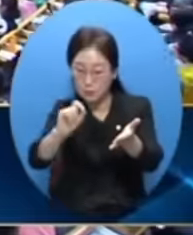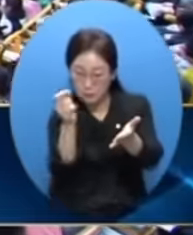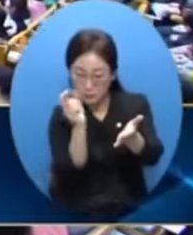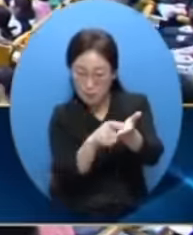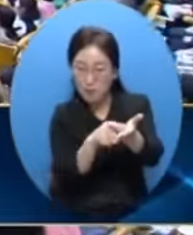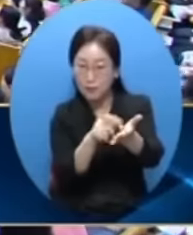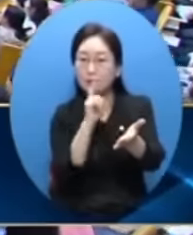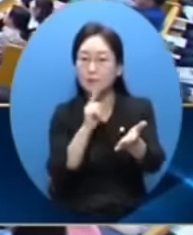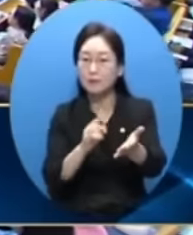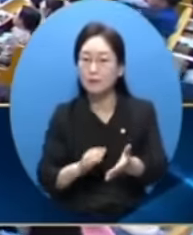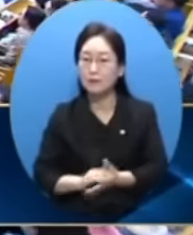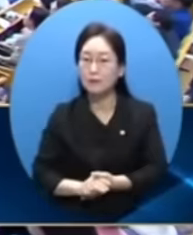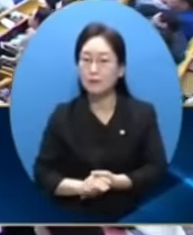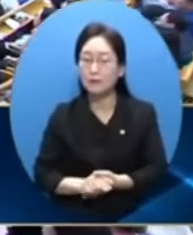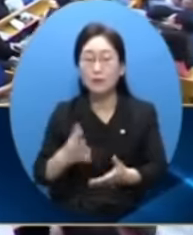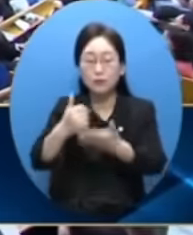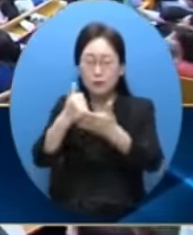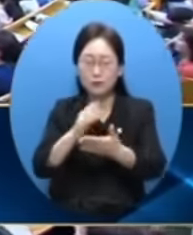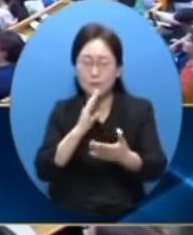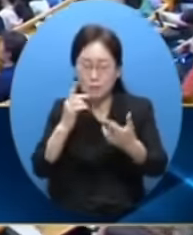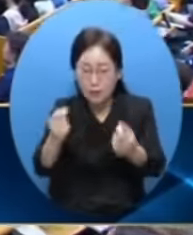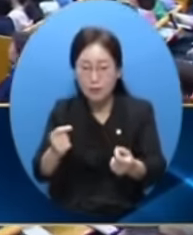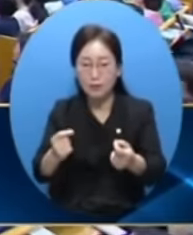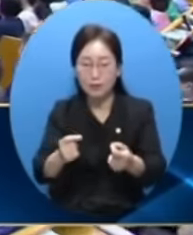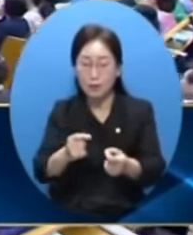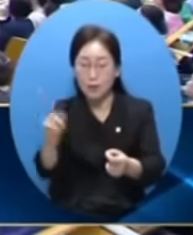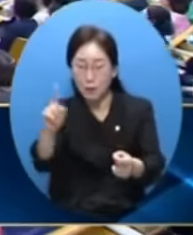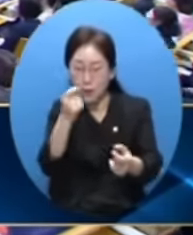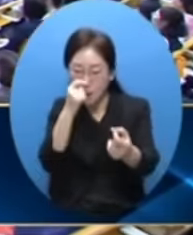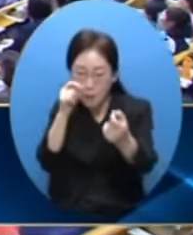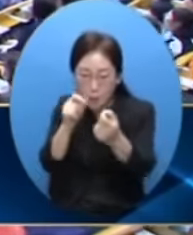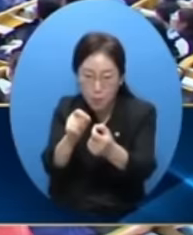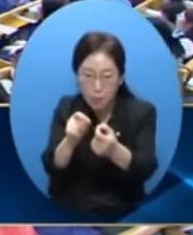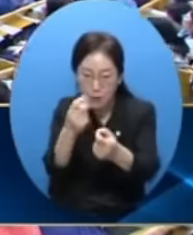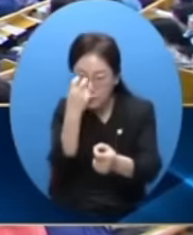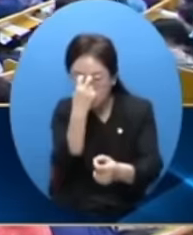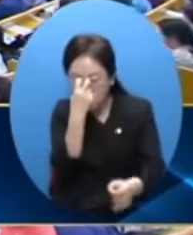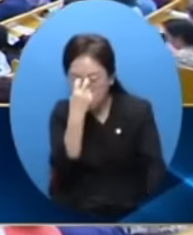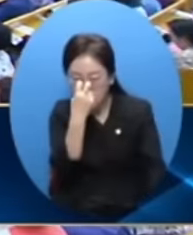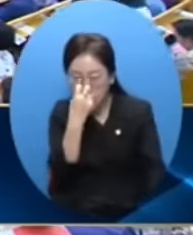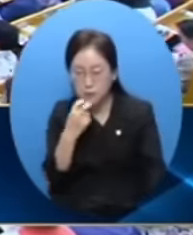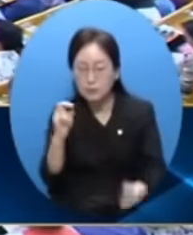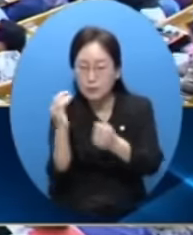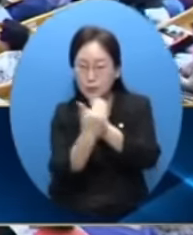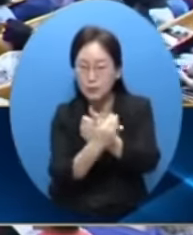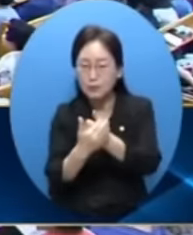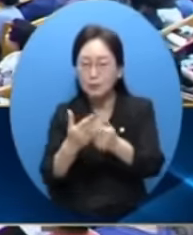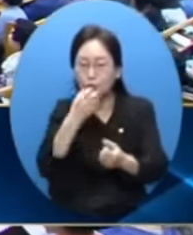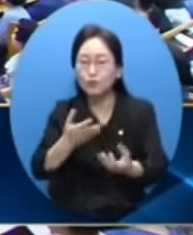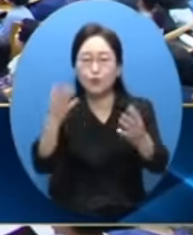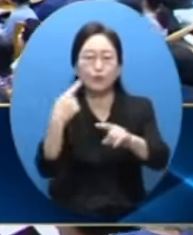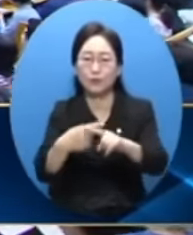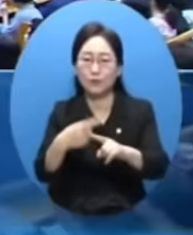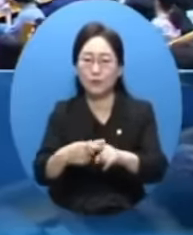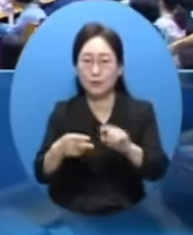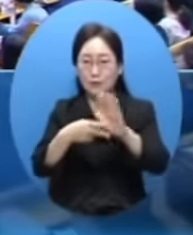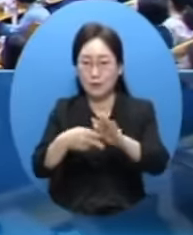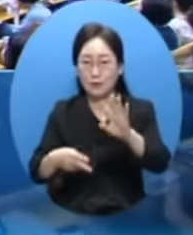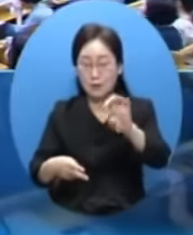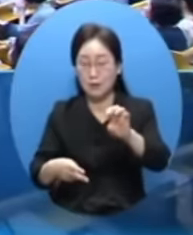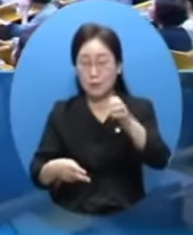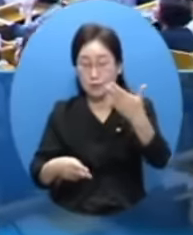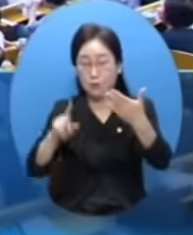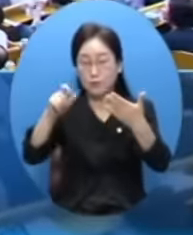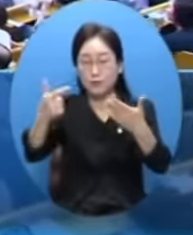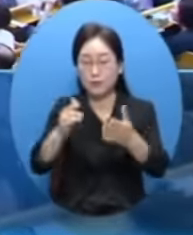말씀합니다. 주님이 그만큼 우리를 가까이 하시고 우리를 돌보신다고 하는 축복의 말씀입니다. 이사야 49장 16절입니다 내가 너를